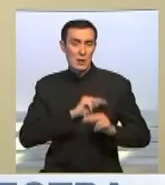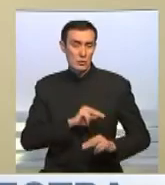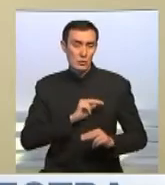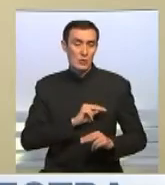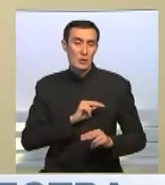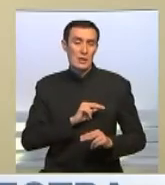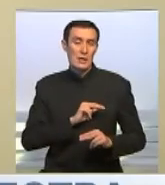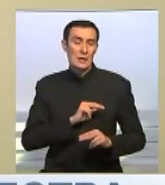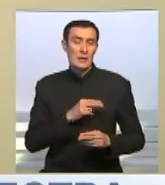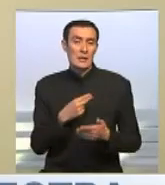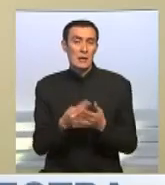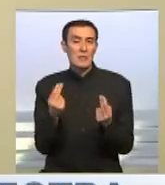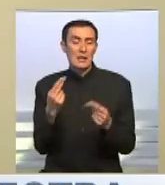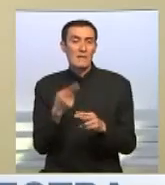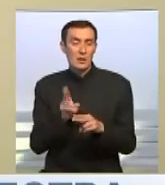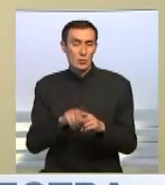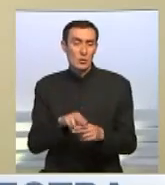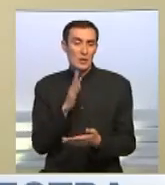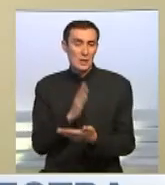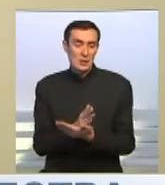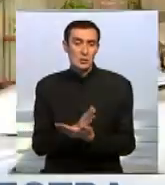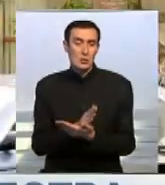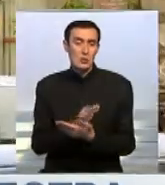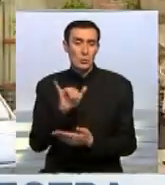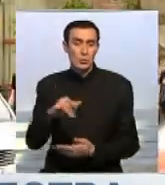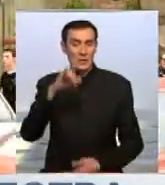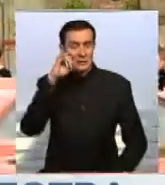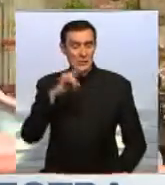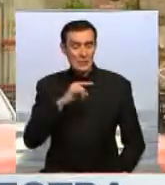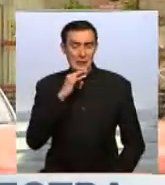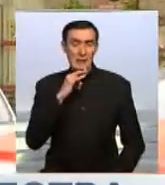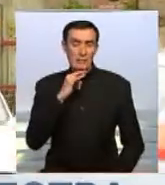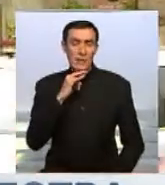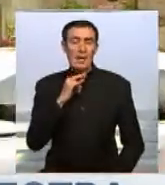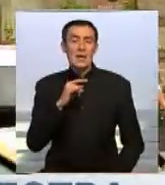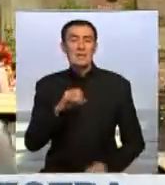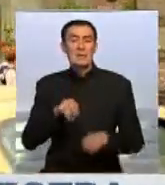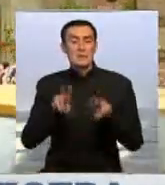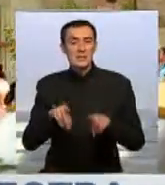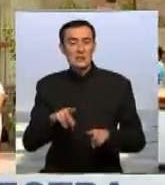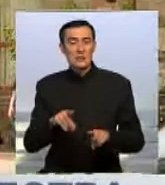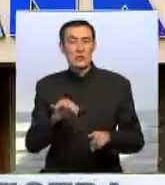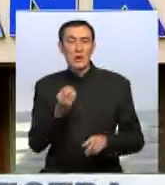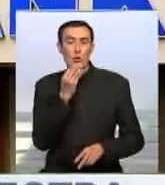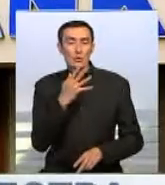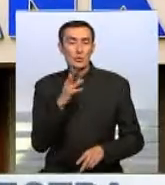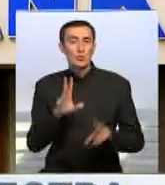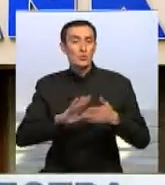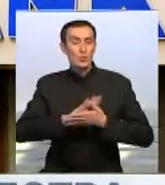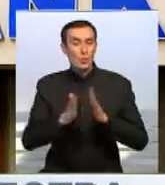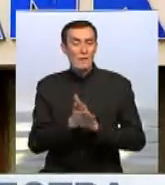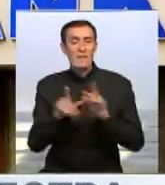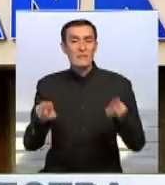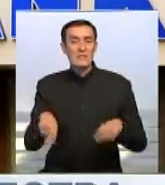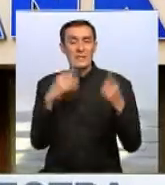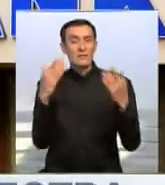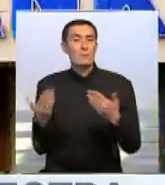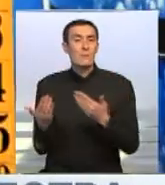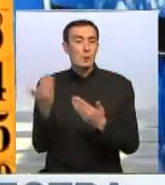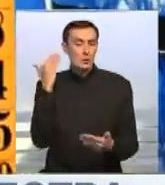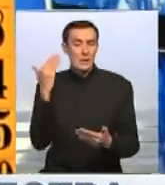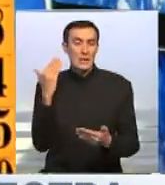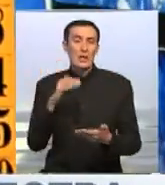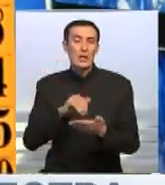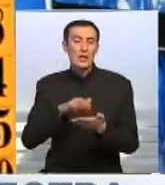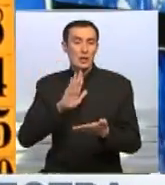зрения тех капиталов, которые есть у этой страны. Чиновники и эксперты прогнозируют, при благоприятных условиях восстановить прежние экономические